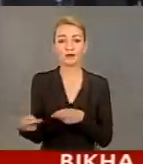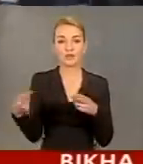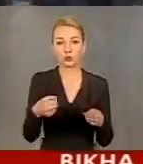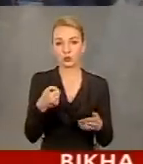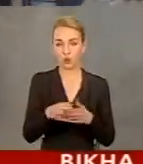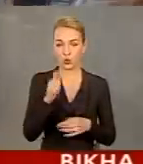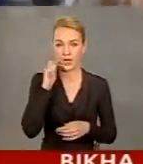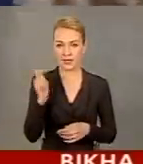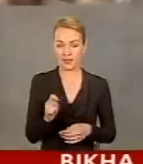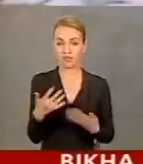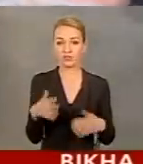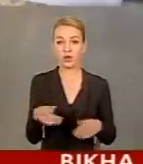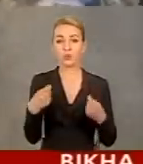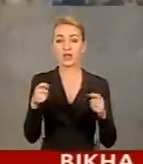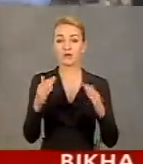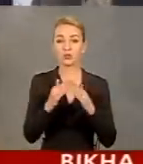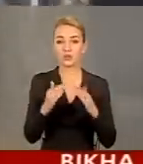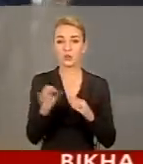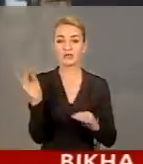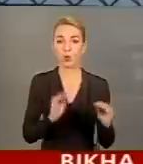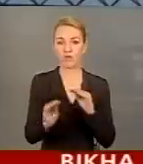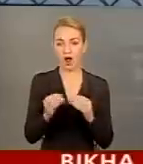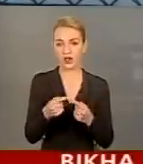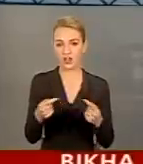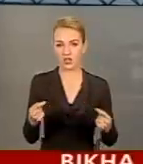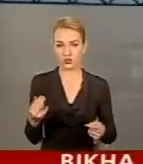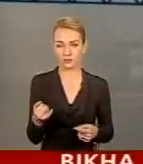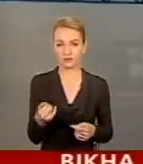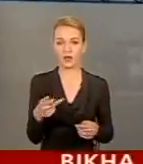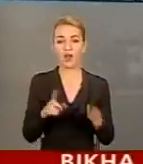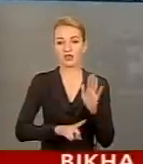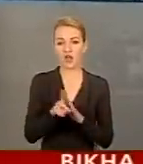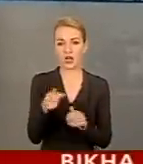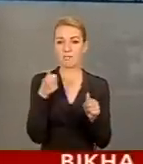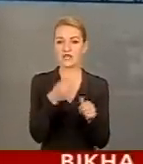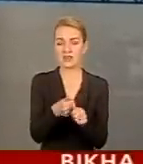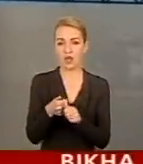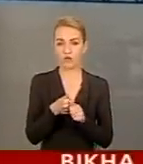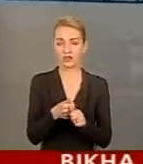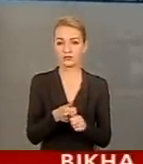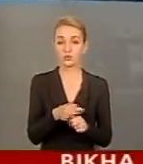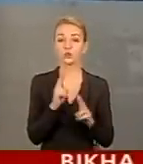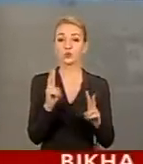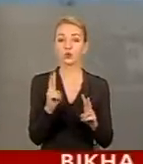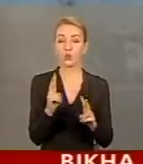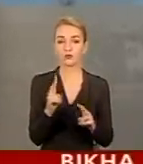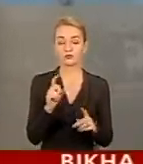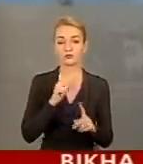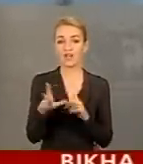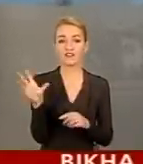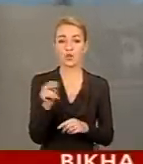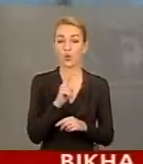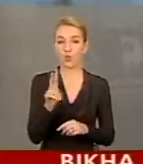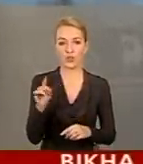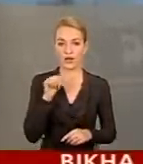до України. Уже навіть продали будинок і спакували речі. Преслідувати почали. Хто? Да всі, кому не лінь. Баба